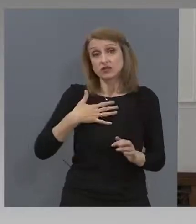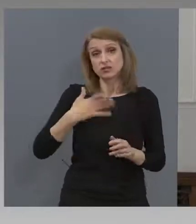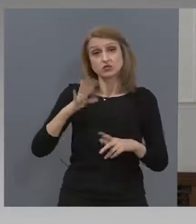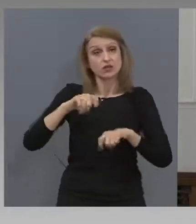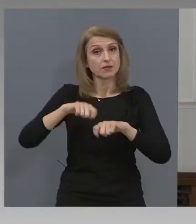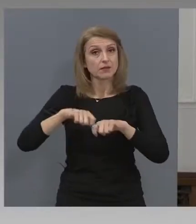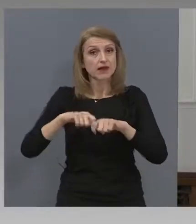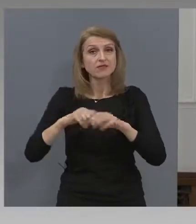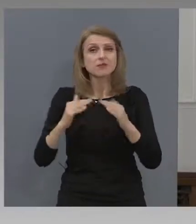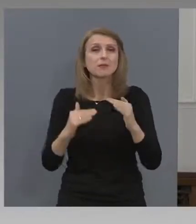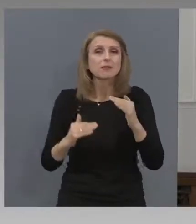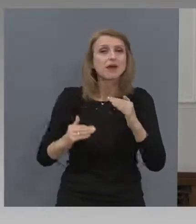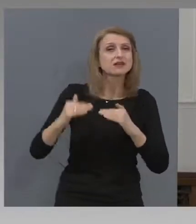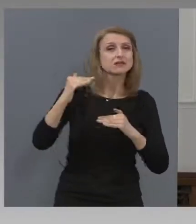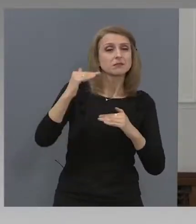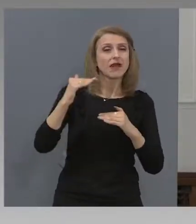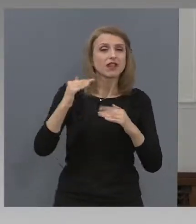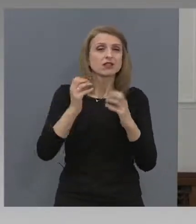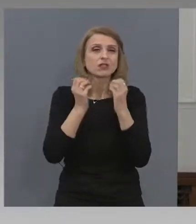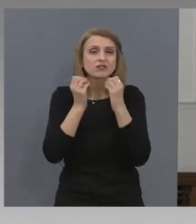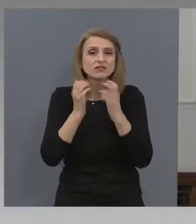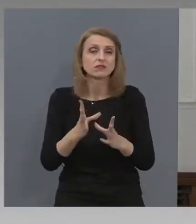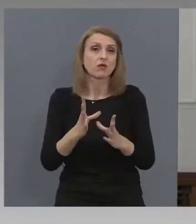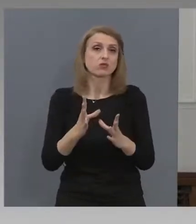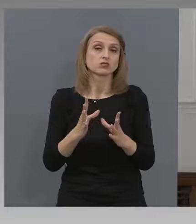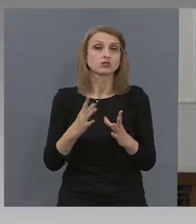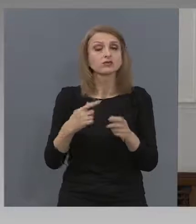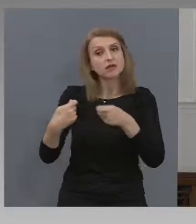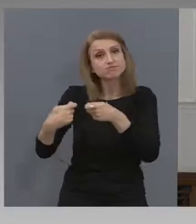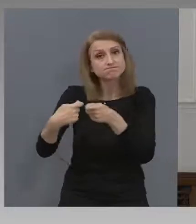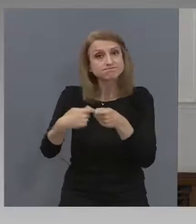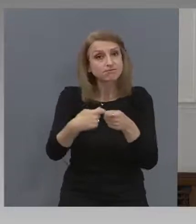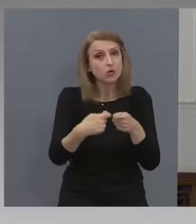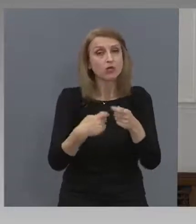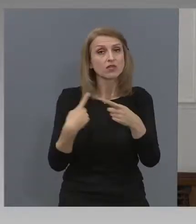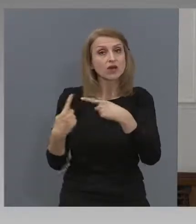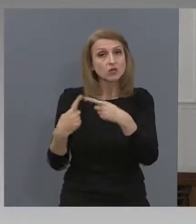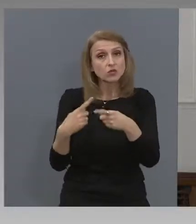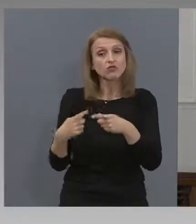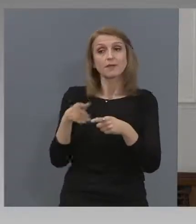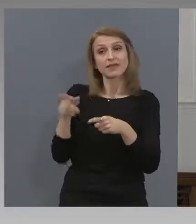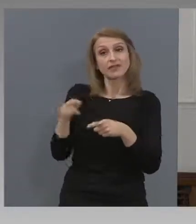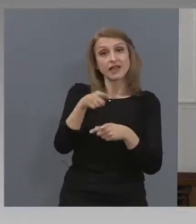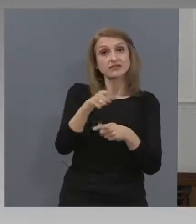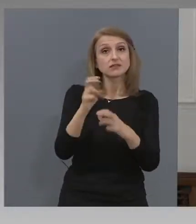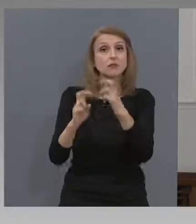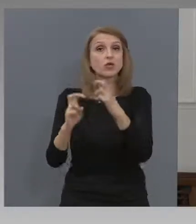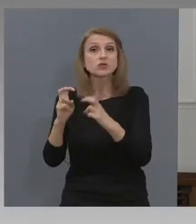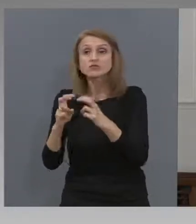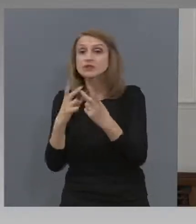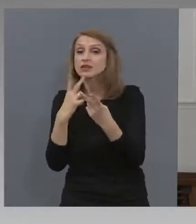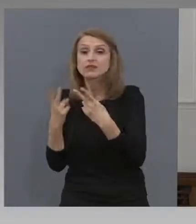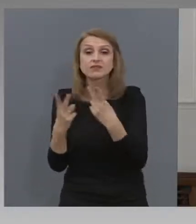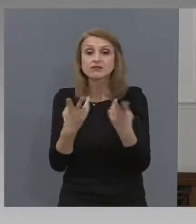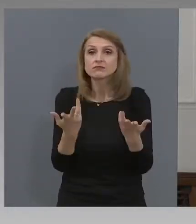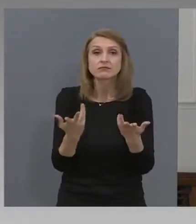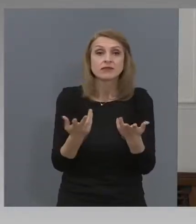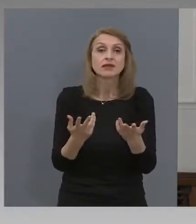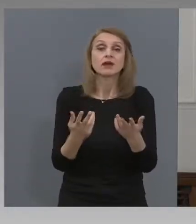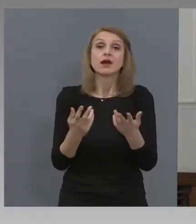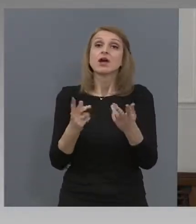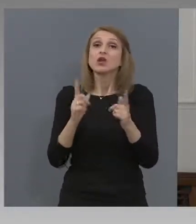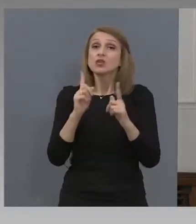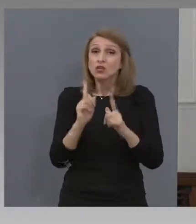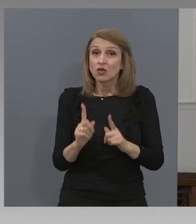направим максималното възможно, за да контактираме тези производители и да видим, но повтарям,